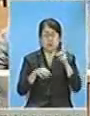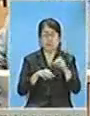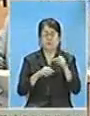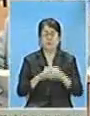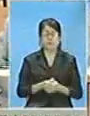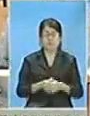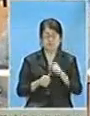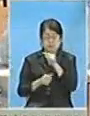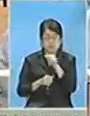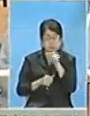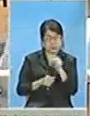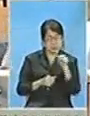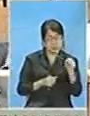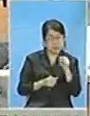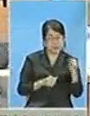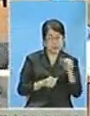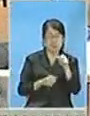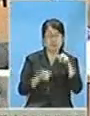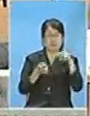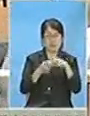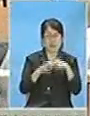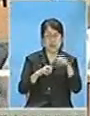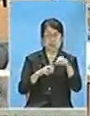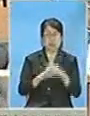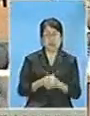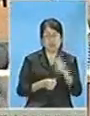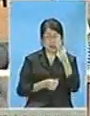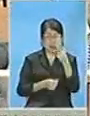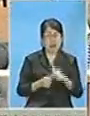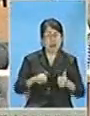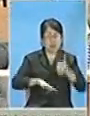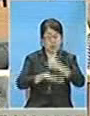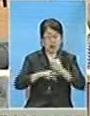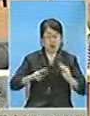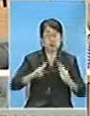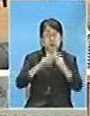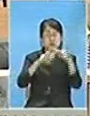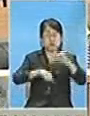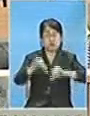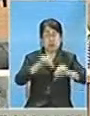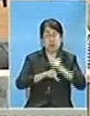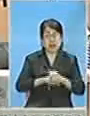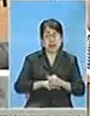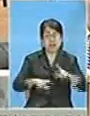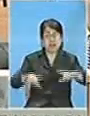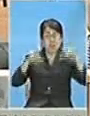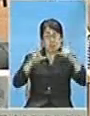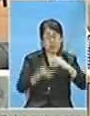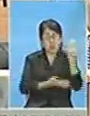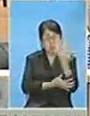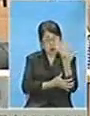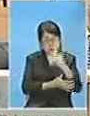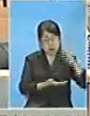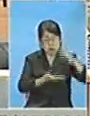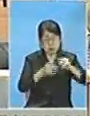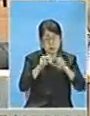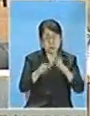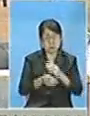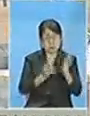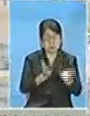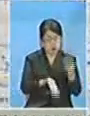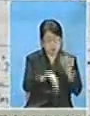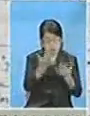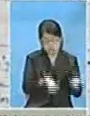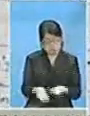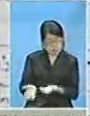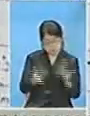หละครับท่านประธานคือจุดที่มีปัญหาที่ท่านเอาคนของท่านไปลื้อกระสอบทรายนี่คือบริเวณร้านอาหารผา